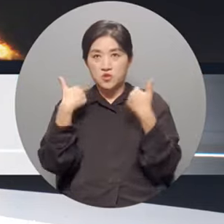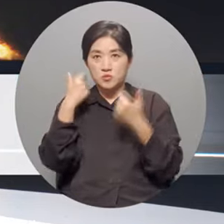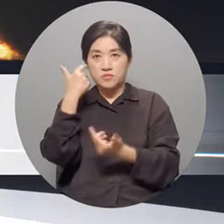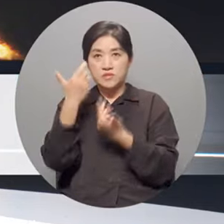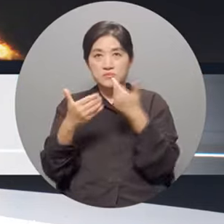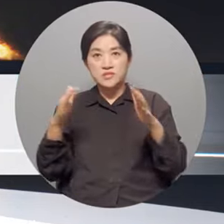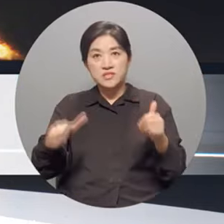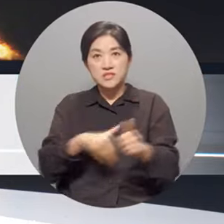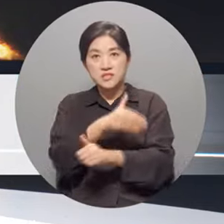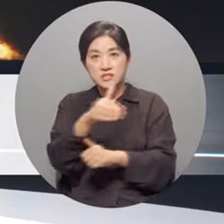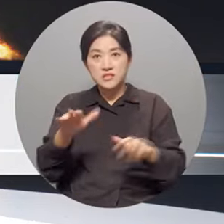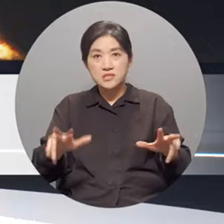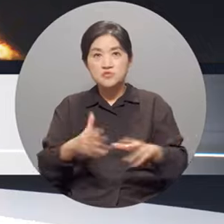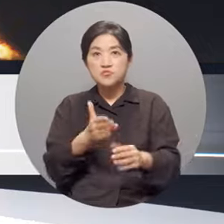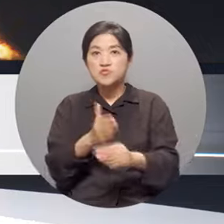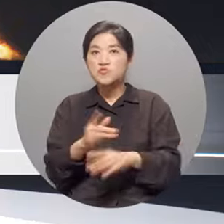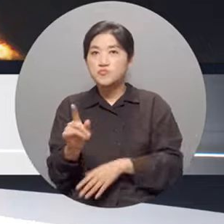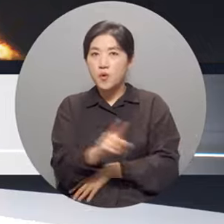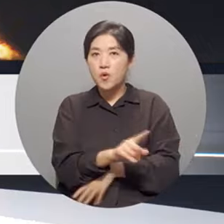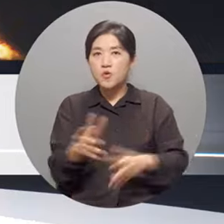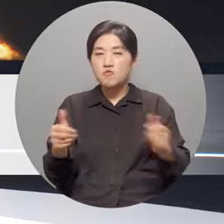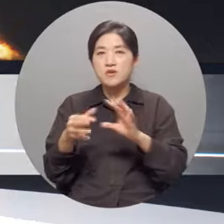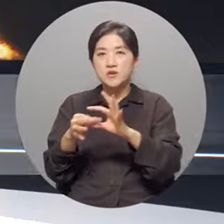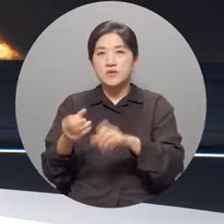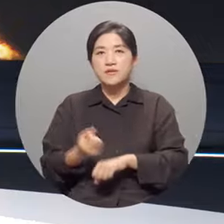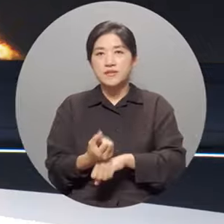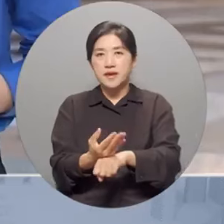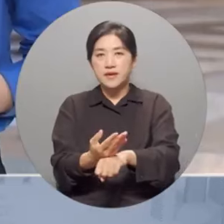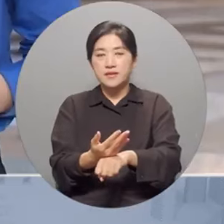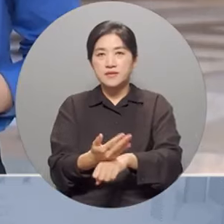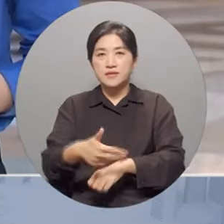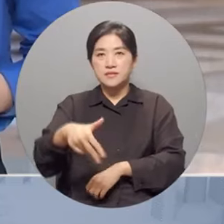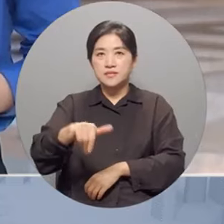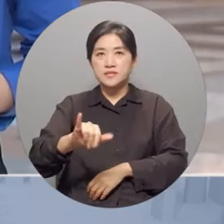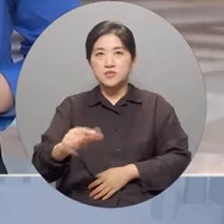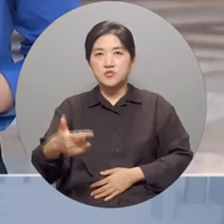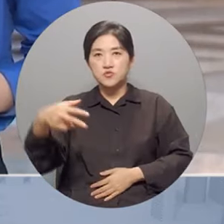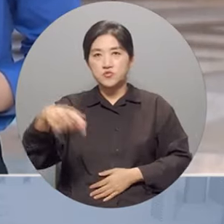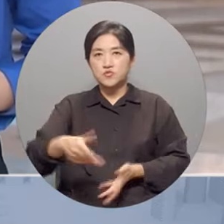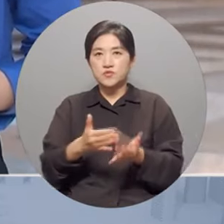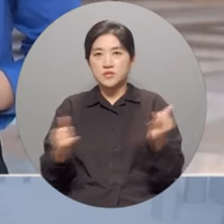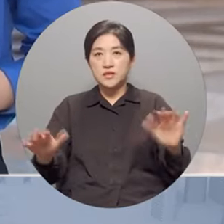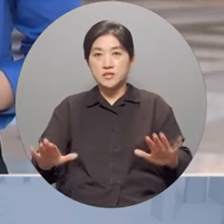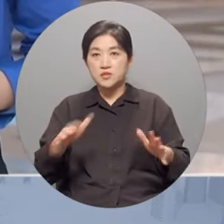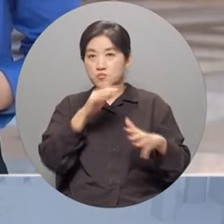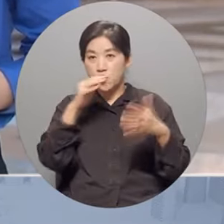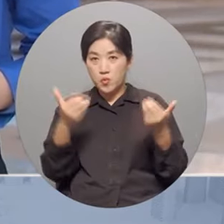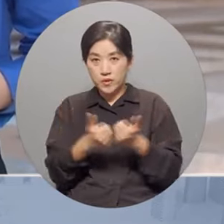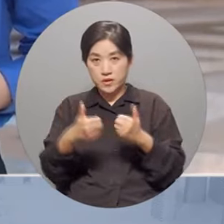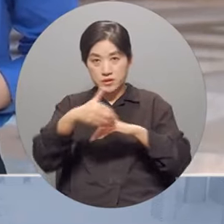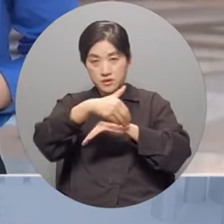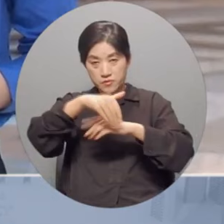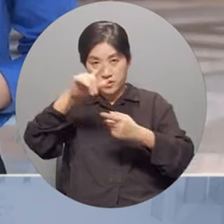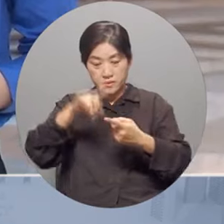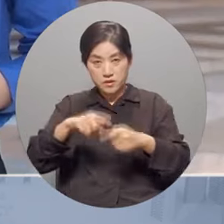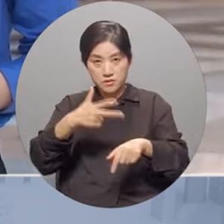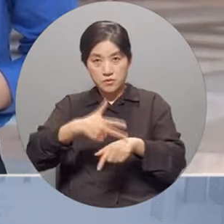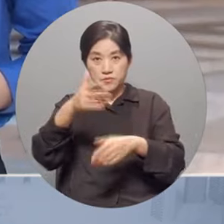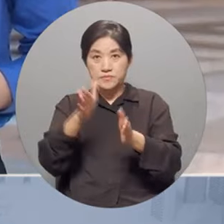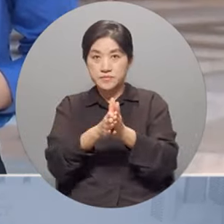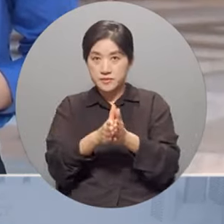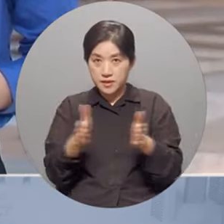대정부질문이 어떻게 진행되고 있는지 국회 연결해 알아보겠습니다. 지윤수 기자, 국회 본회의가 예정대로 시작됐나요?